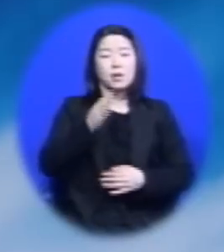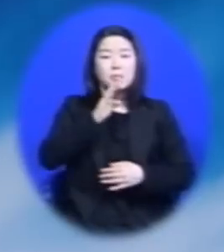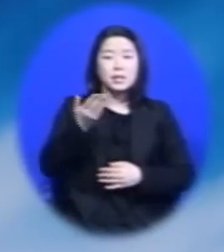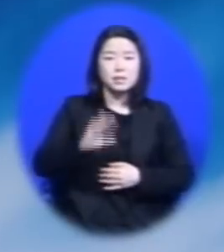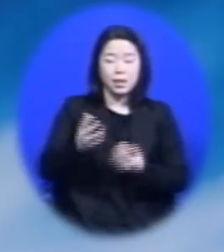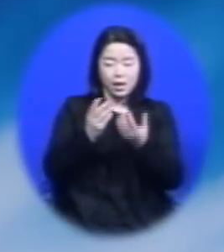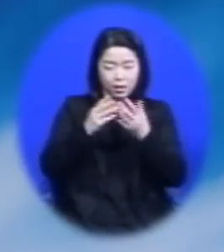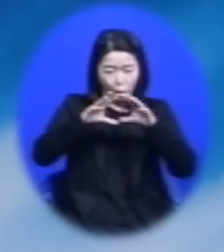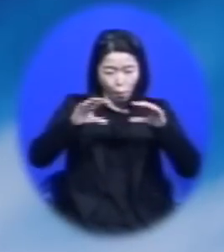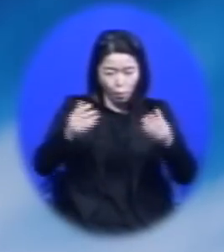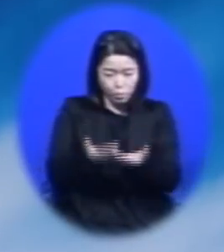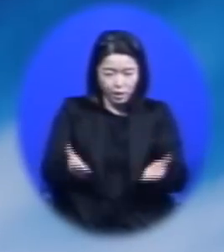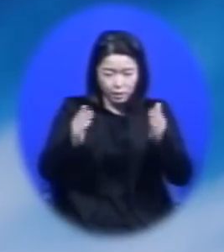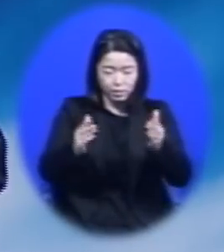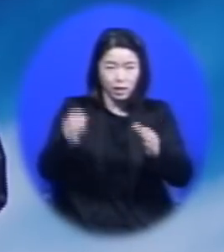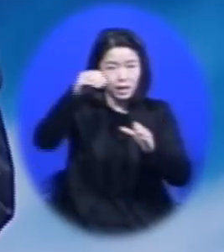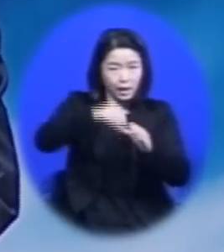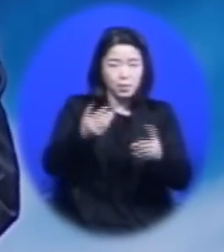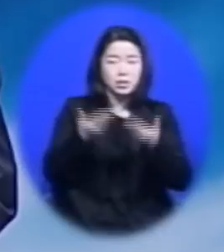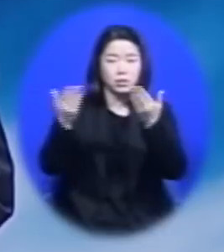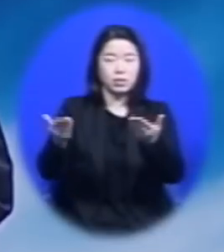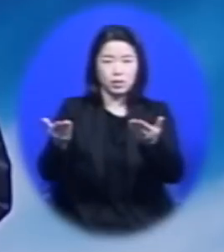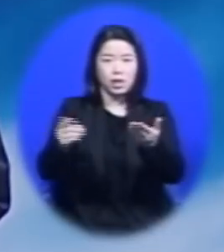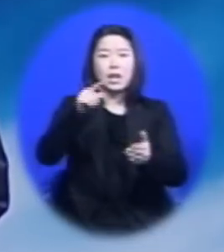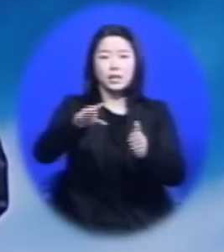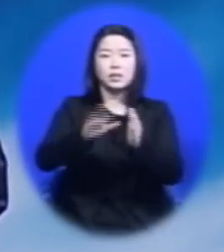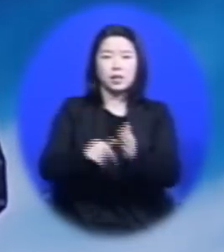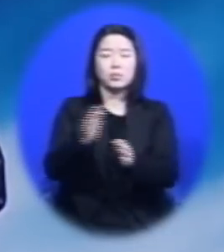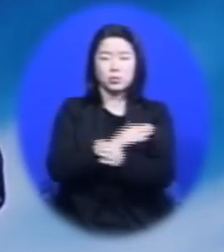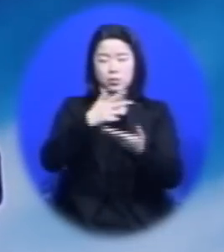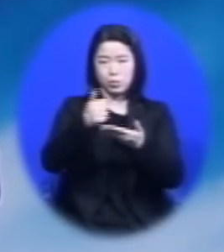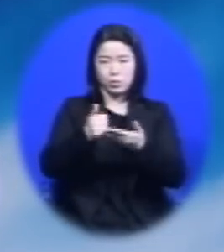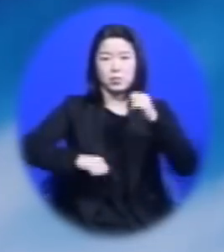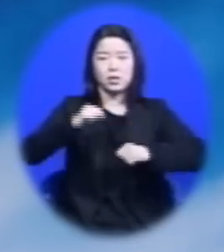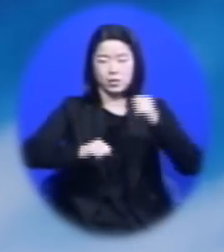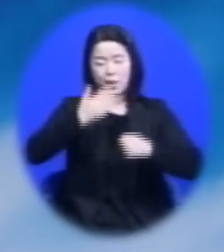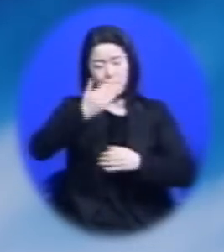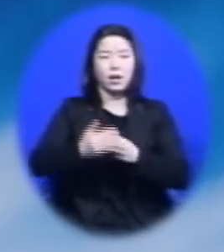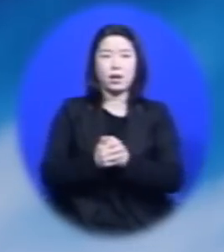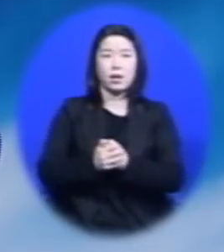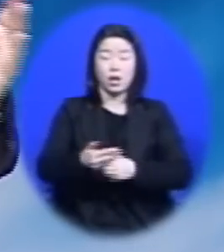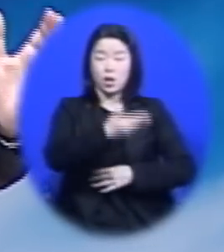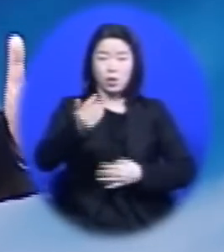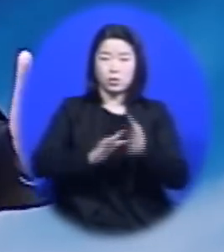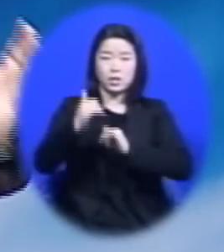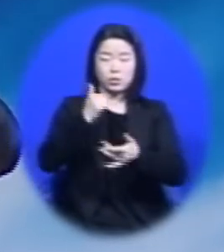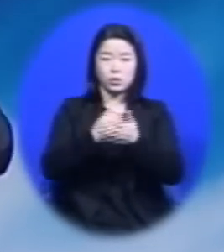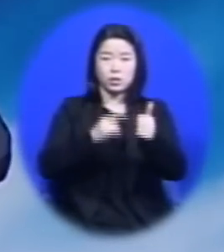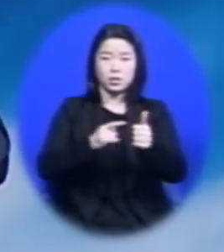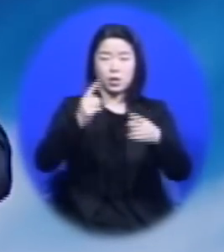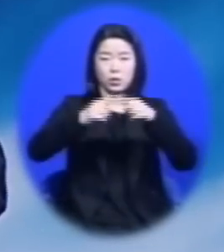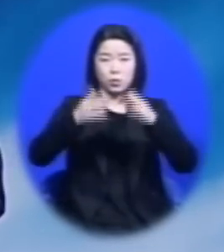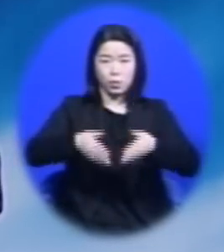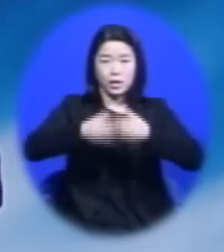담아서 말할 수 있어야 합니다 그때부터 주님이 역사하게 시작해요 여러분 예수님께서 교회를 세워